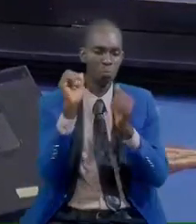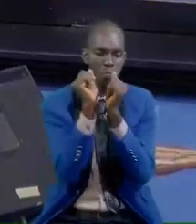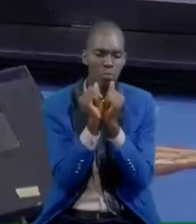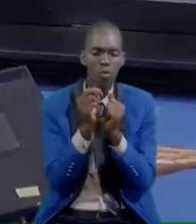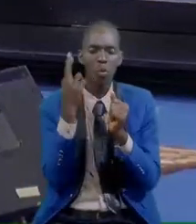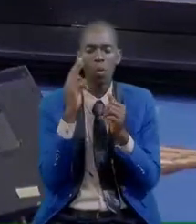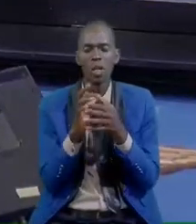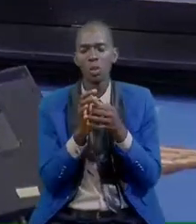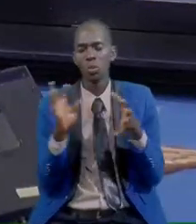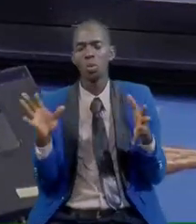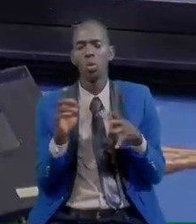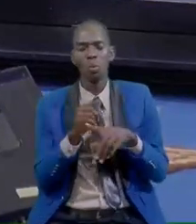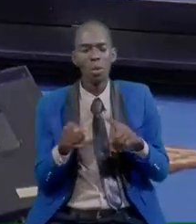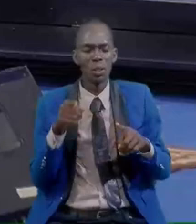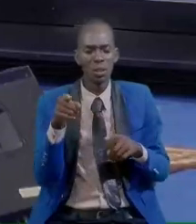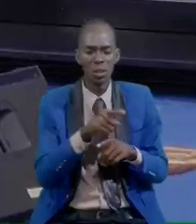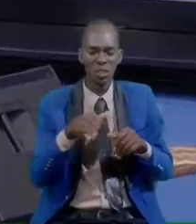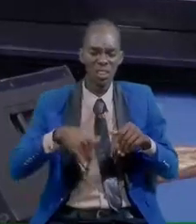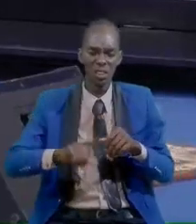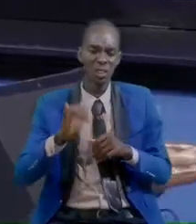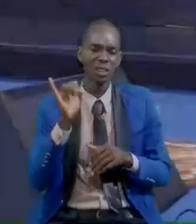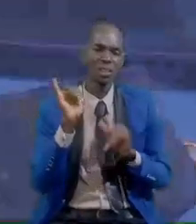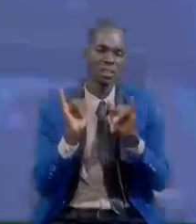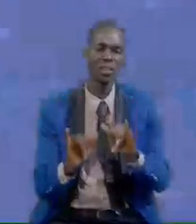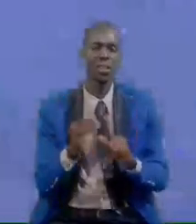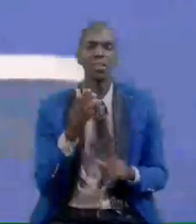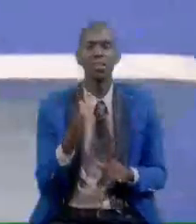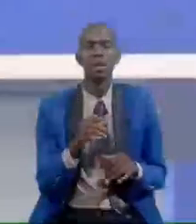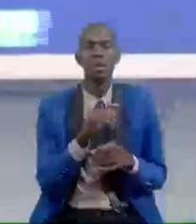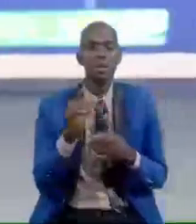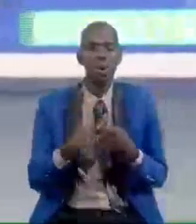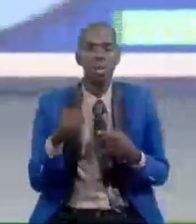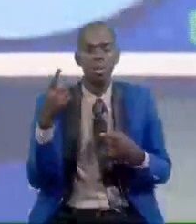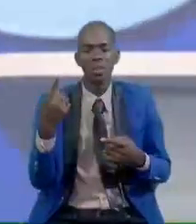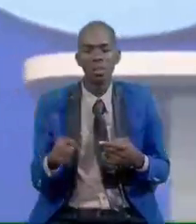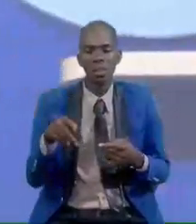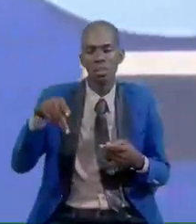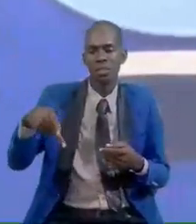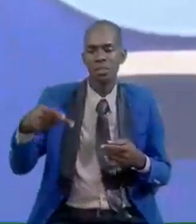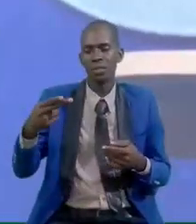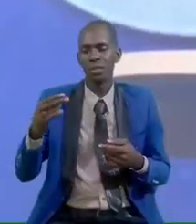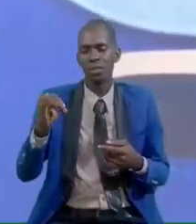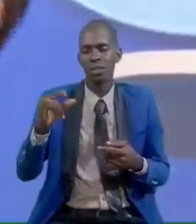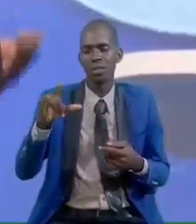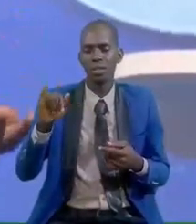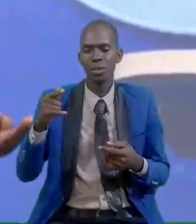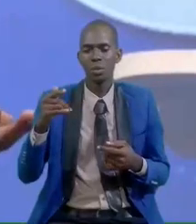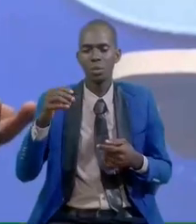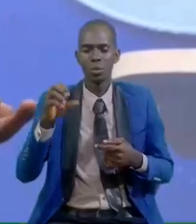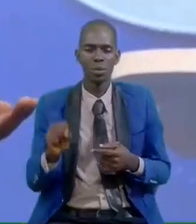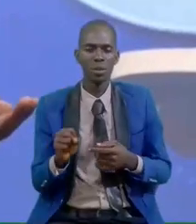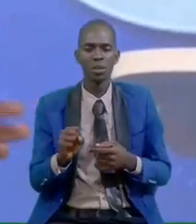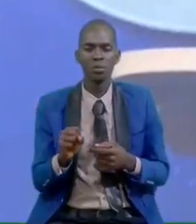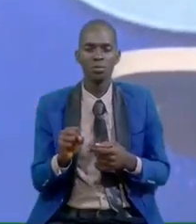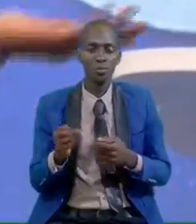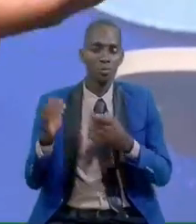pas agi, ils sont restés dedans. Et quand le geôlier est venu, et il pensait que tout le monde